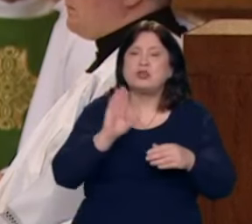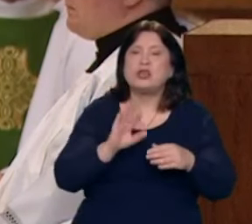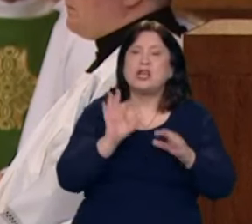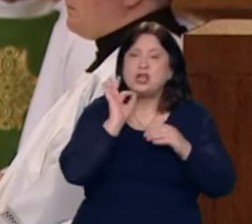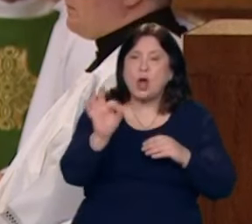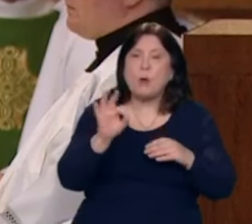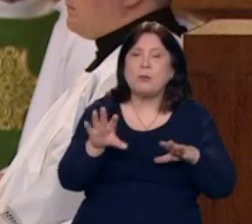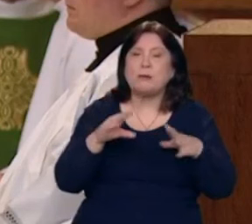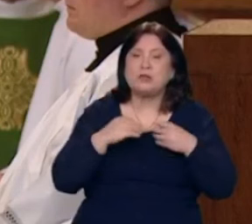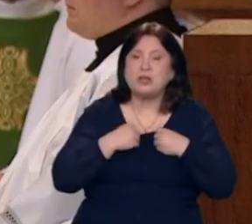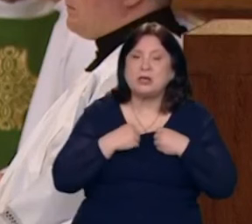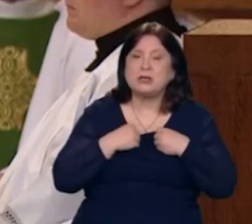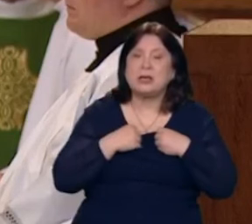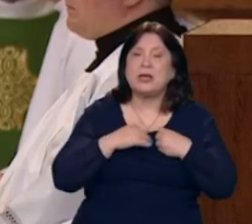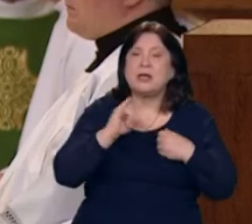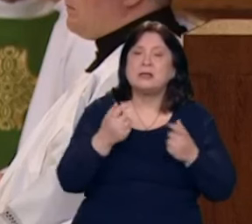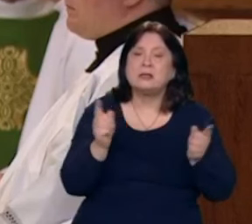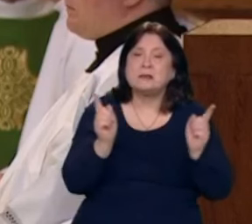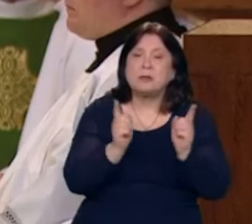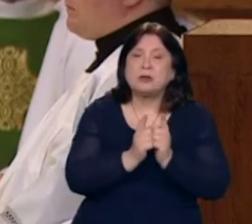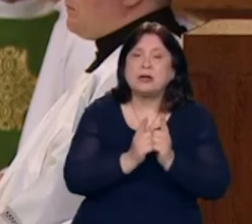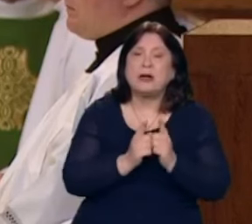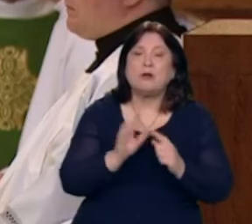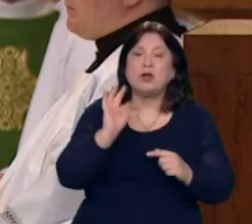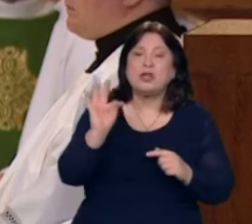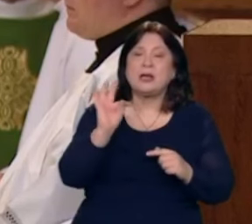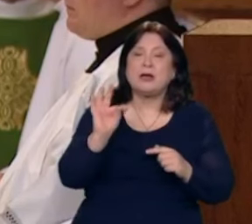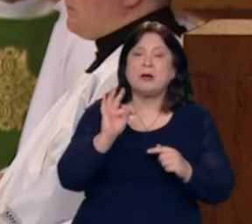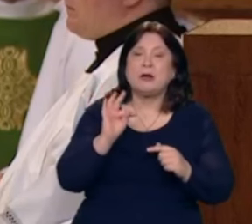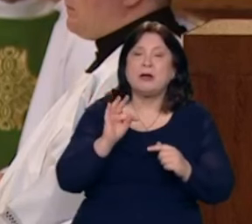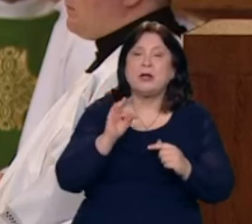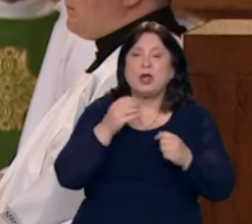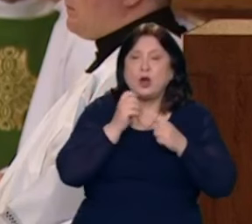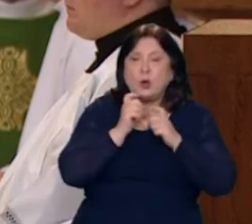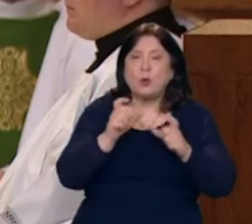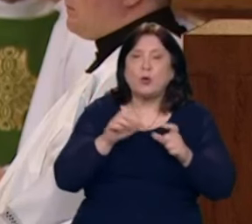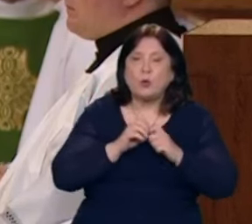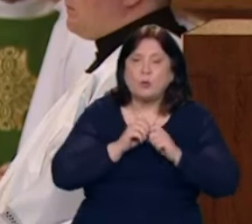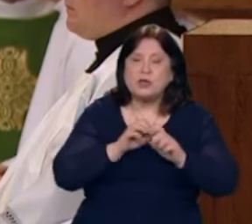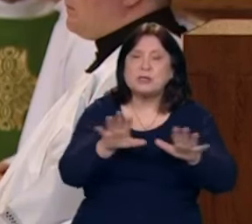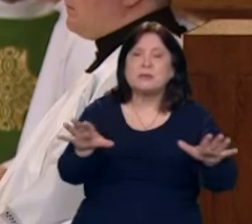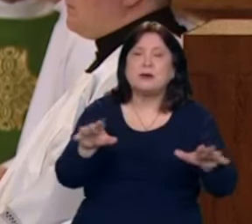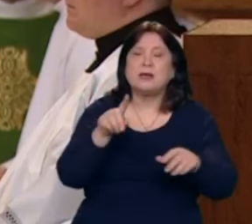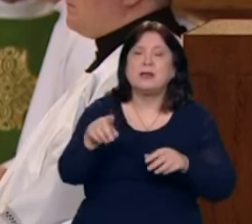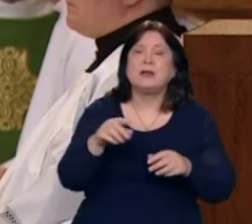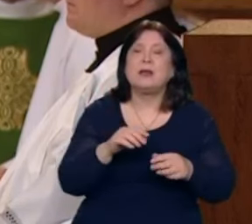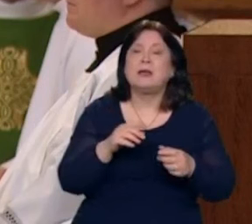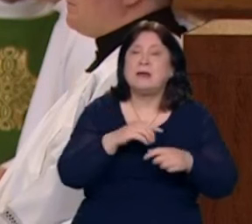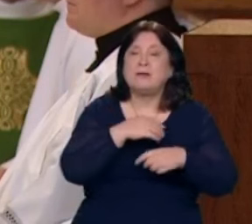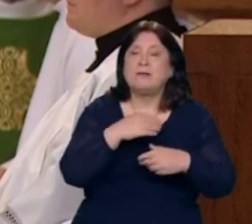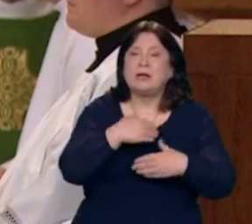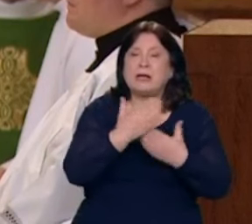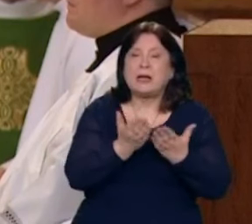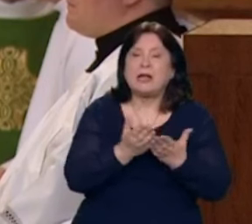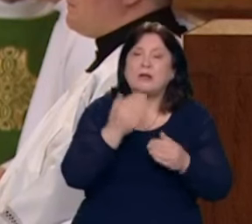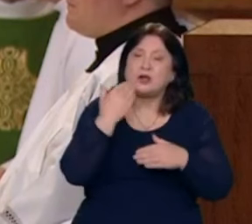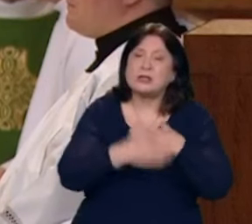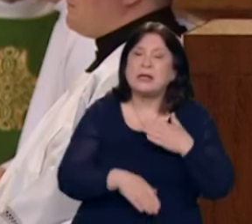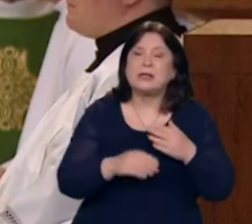przyjęcie z jakim spotkało się jego przesłanie w tych krajach podczas ostatnich podróży